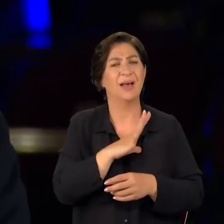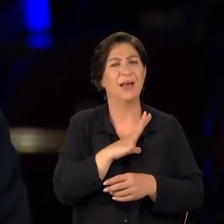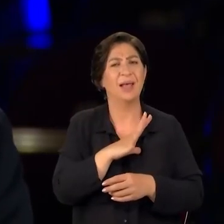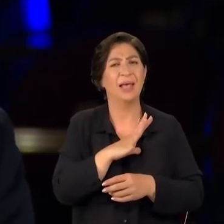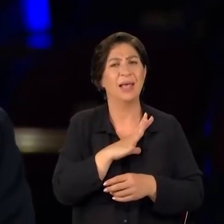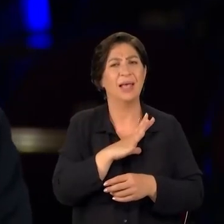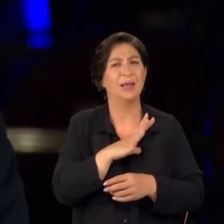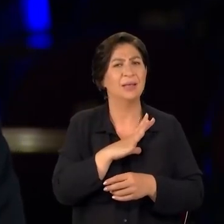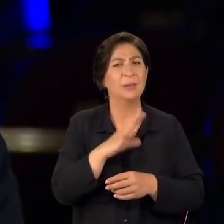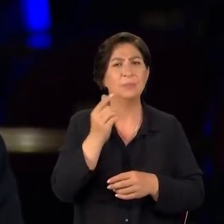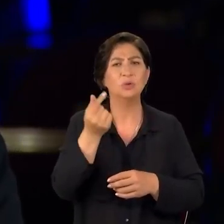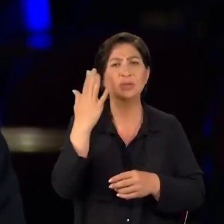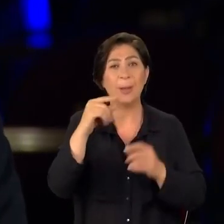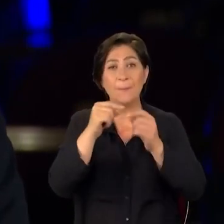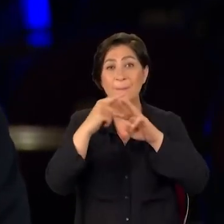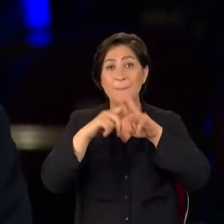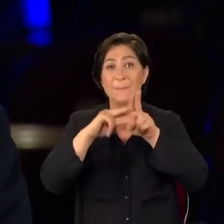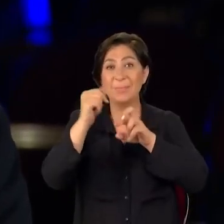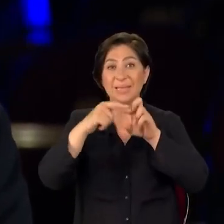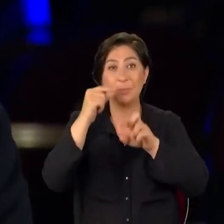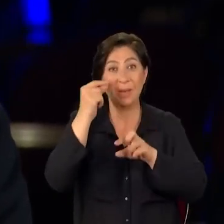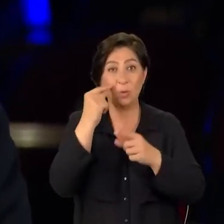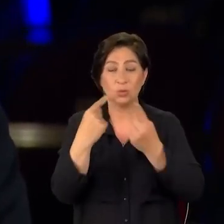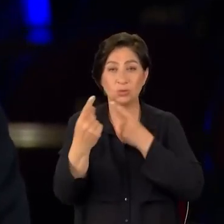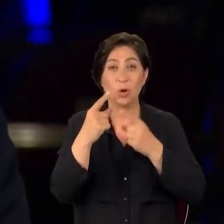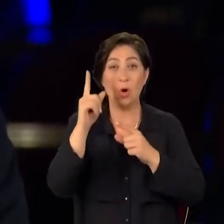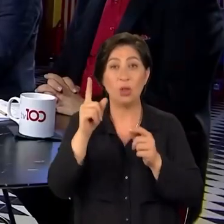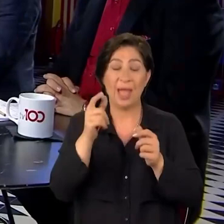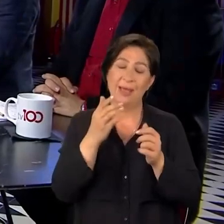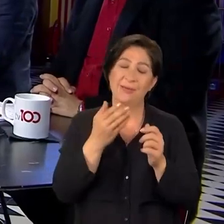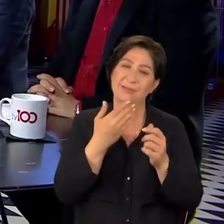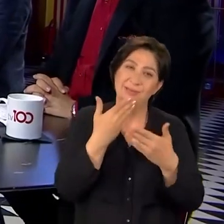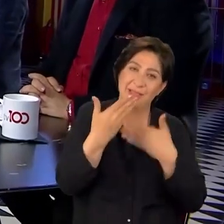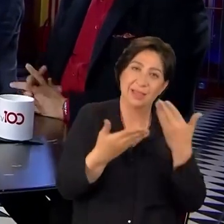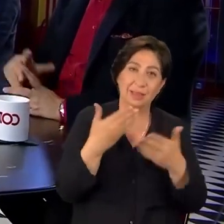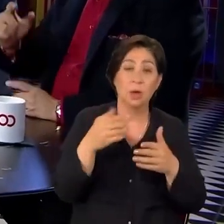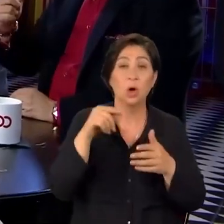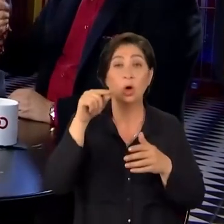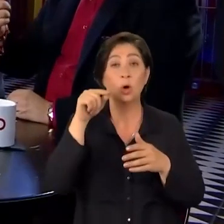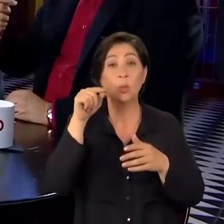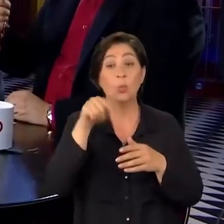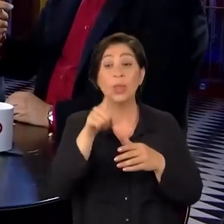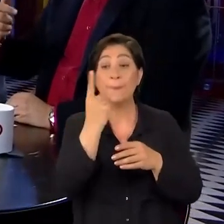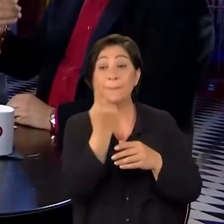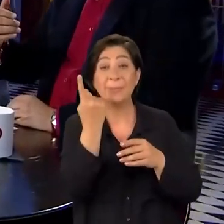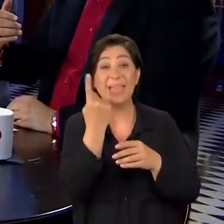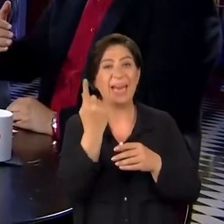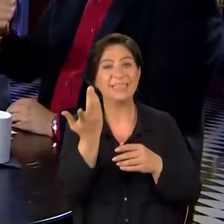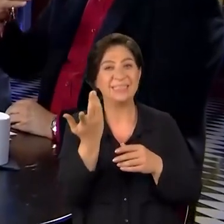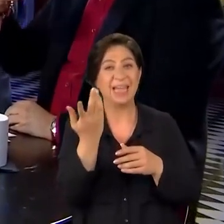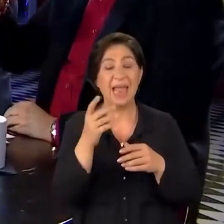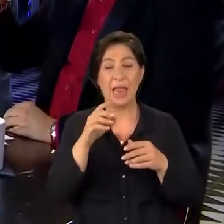vardır. Demir sevgili Bekir Ardır'da konuşurken aslında ona referans yaptı. Bu akslardan